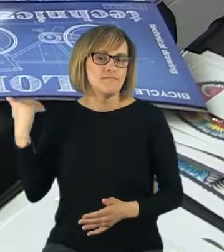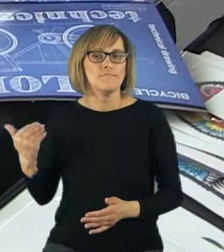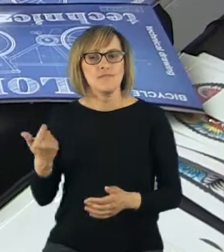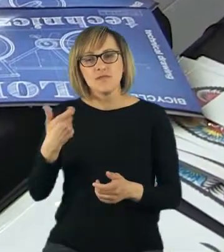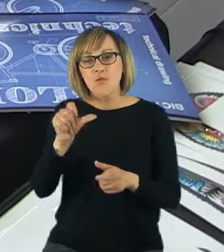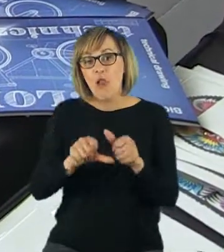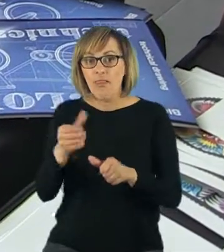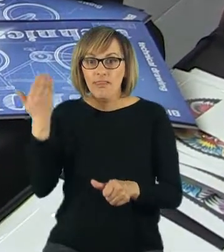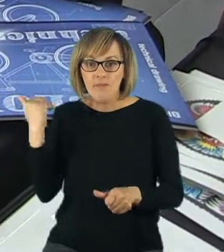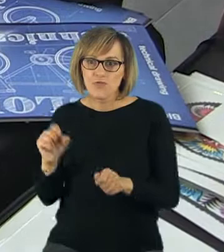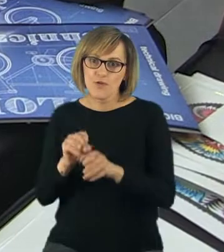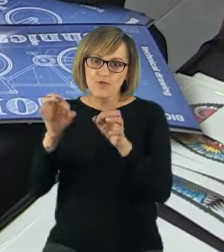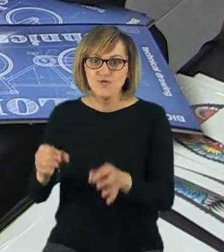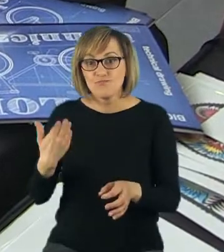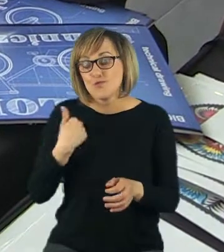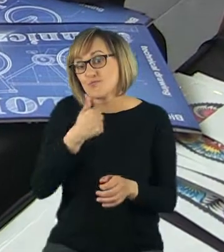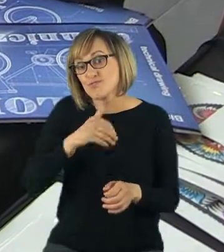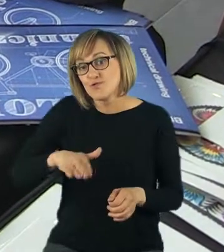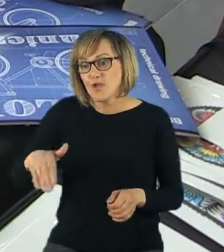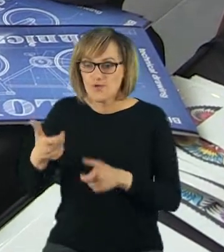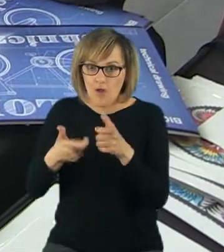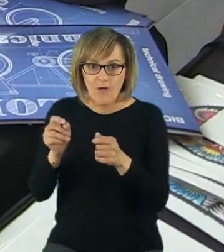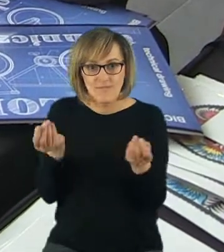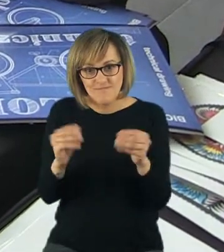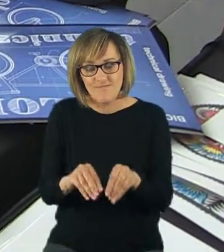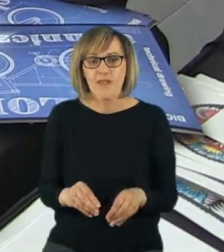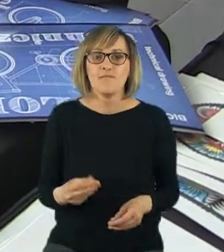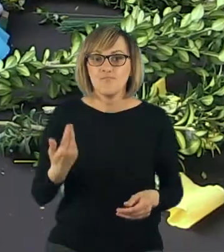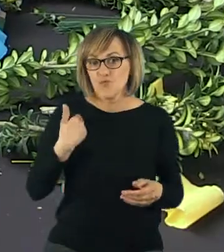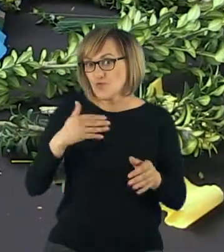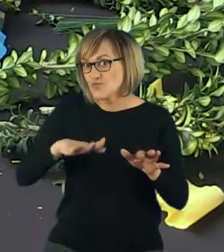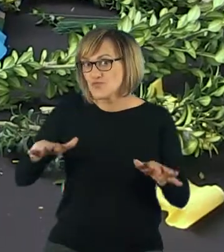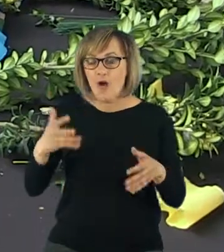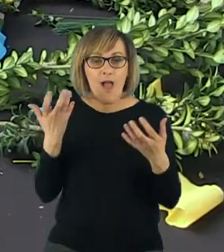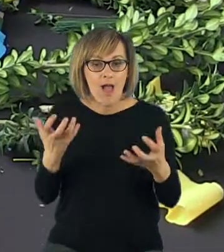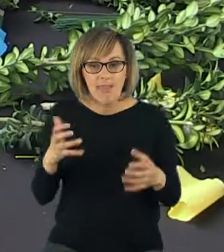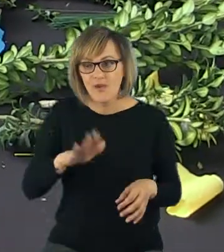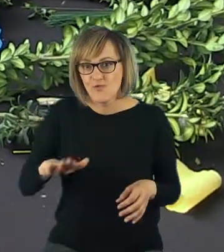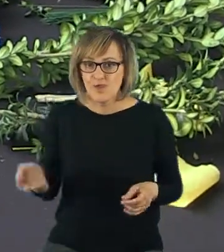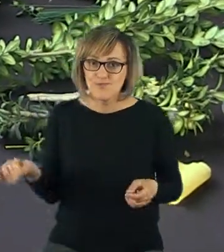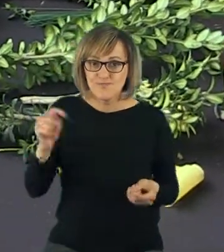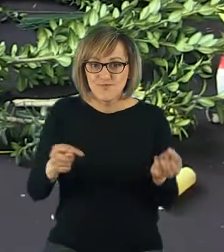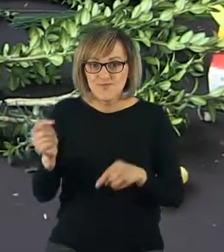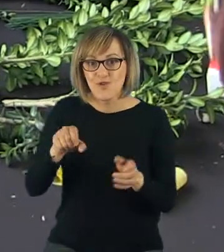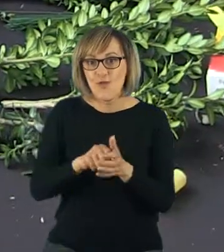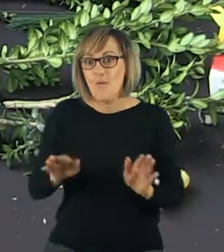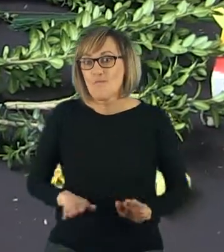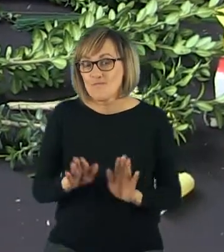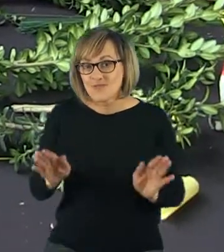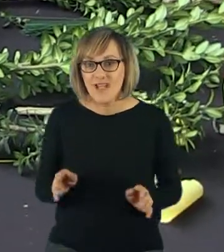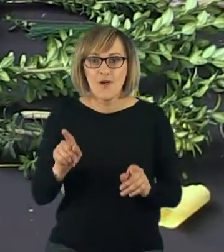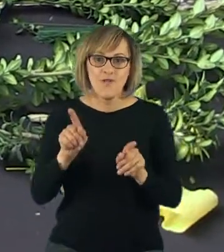100 lat temu. Cieszymy się bardzo, że jest taki duży odzew, że przyszło bardzo dużo dzieci. No miejmy nadzieję, że będziemy